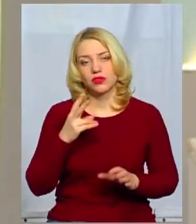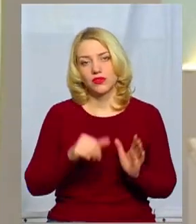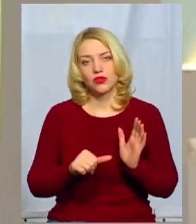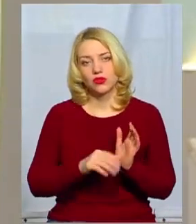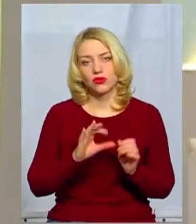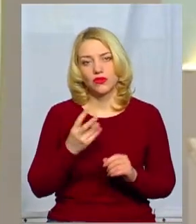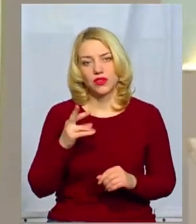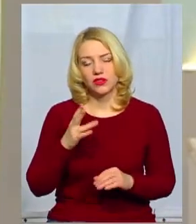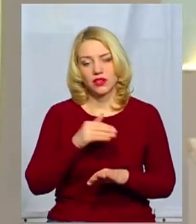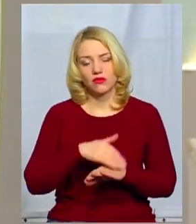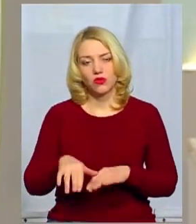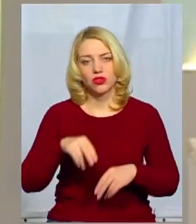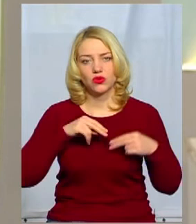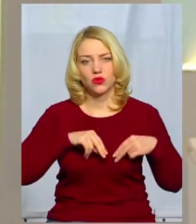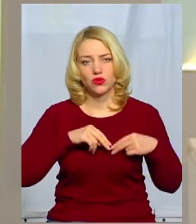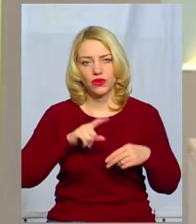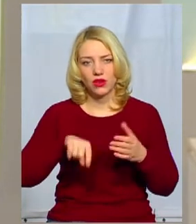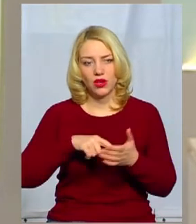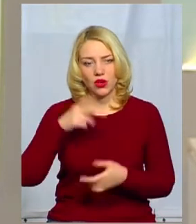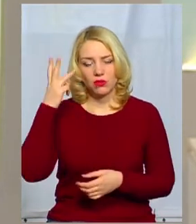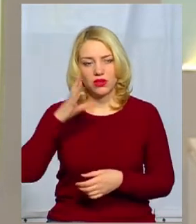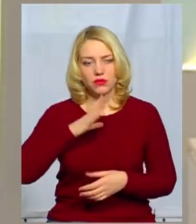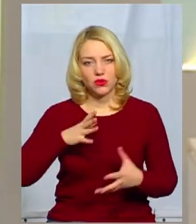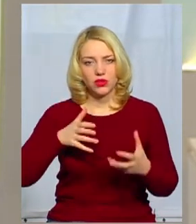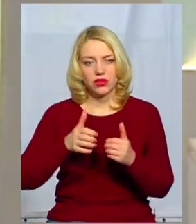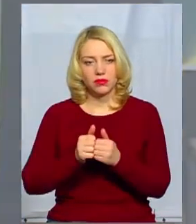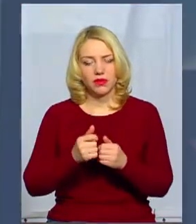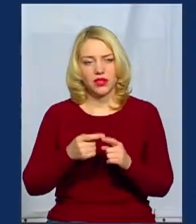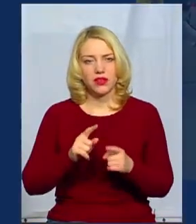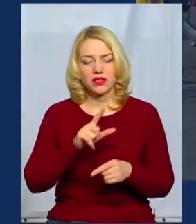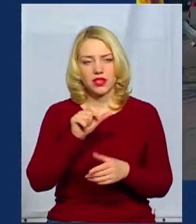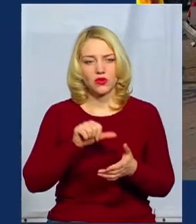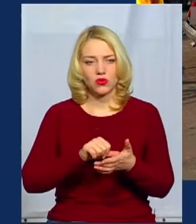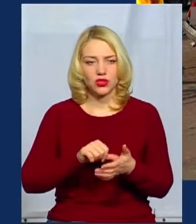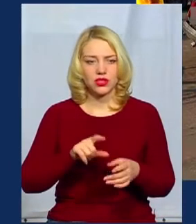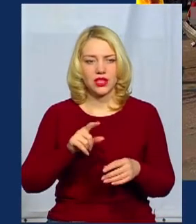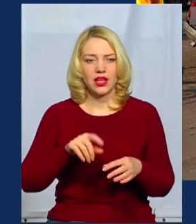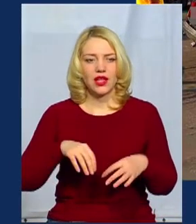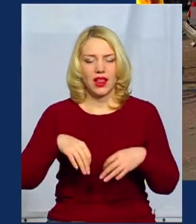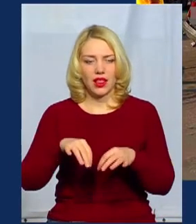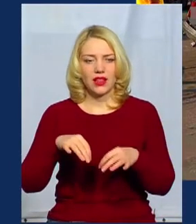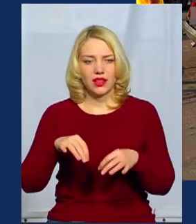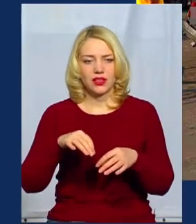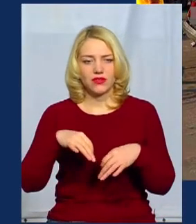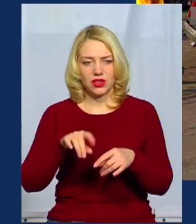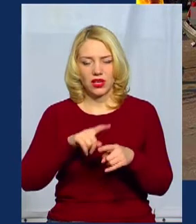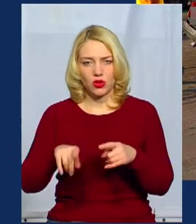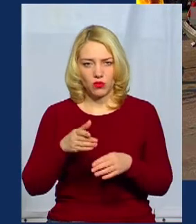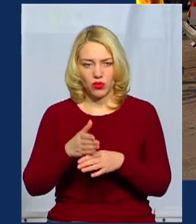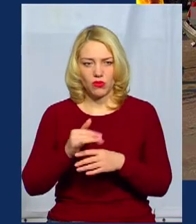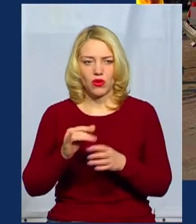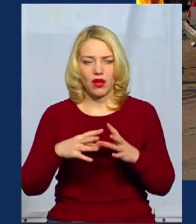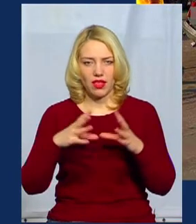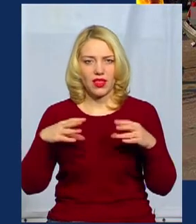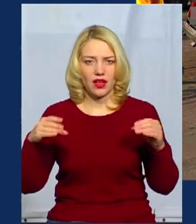вересня, на вулиці Трудовій у Хмельницькому сталося ДТП за участі легковика і автомобіля швидкої допомоги. Ну, вам відомий